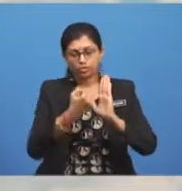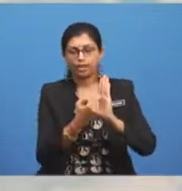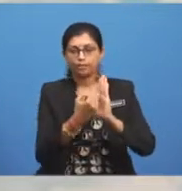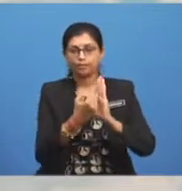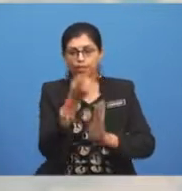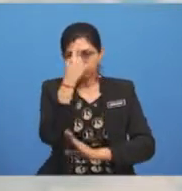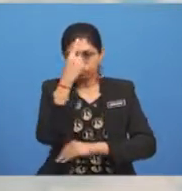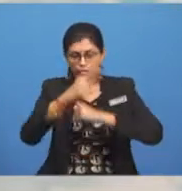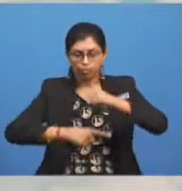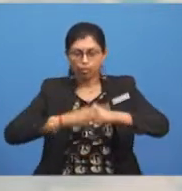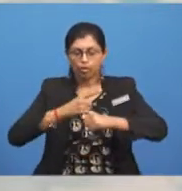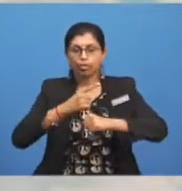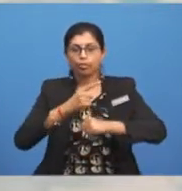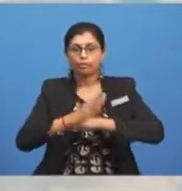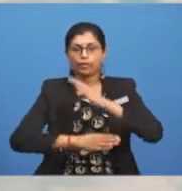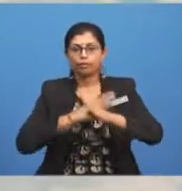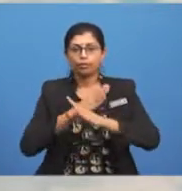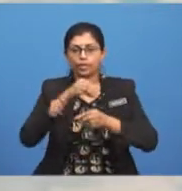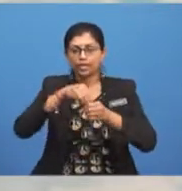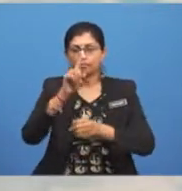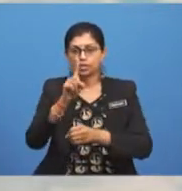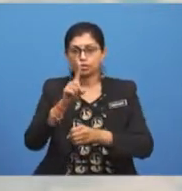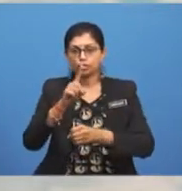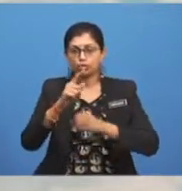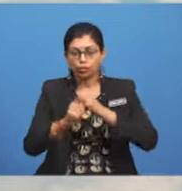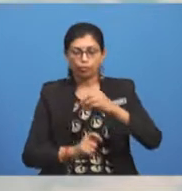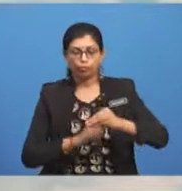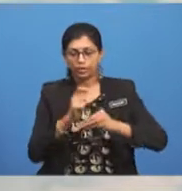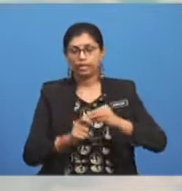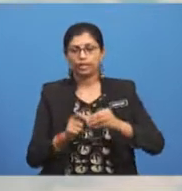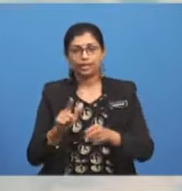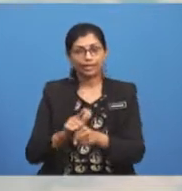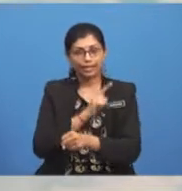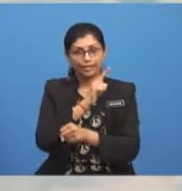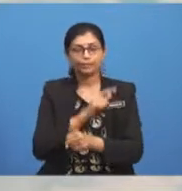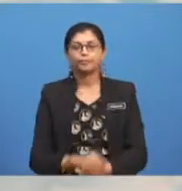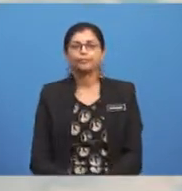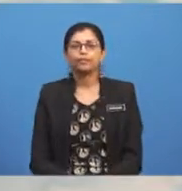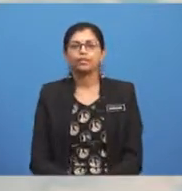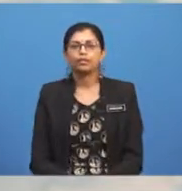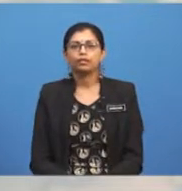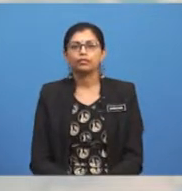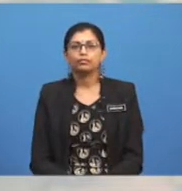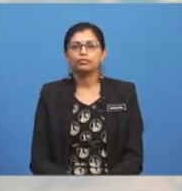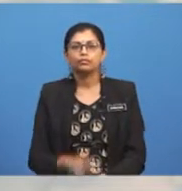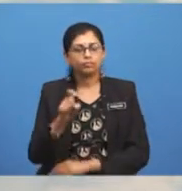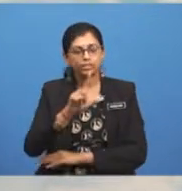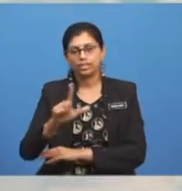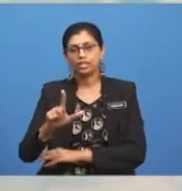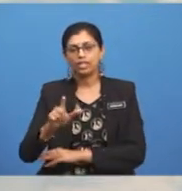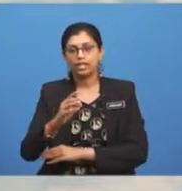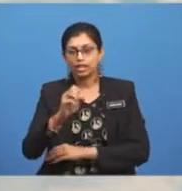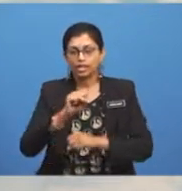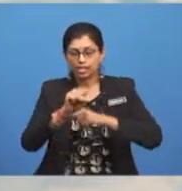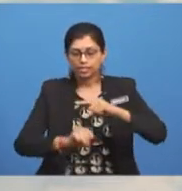untuk mengorbit bumi dalam satu putaran lengkap, maka sudah tentu satelit ini sentiasa berada